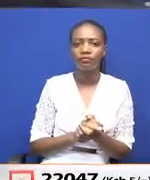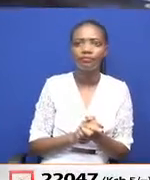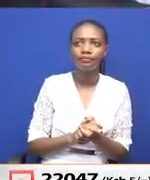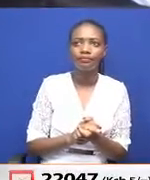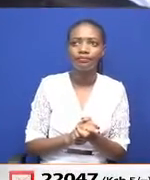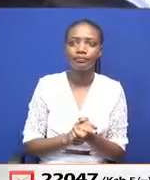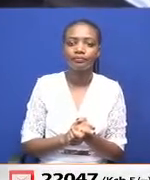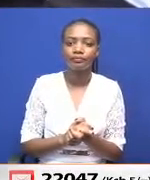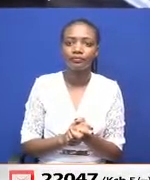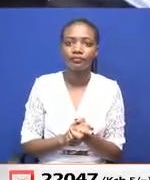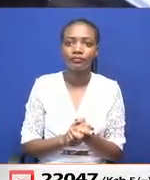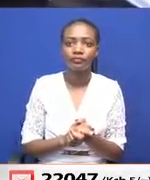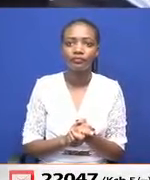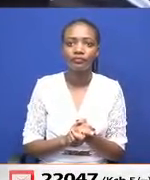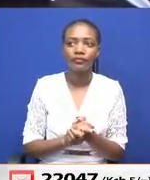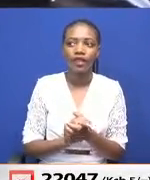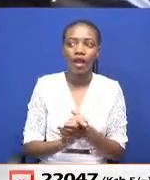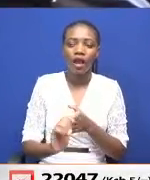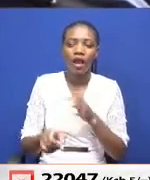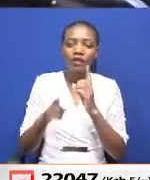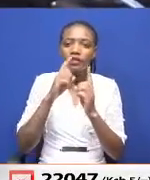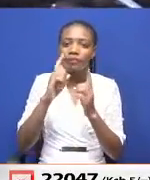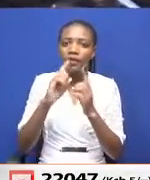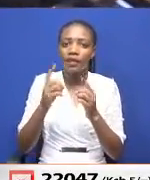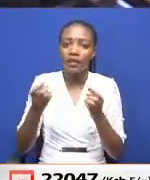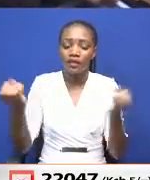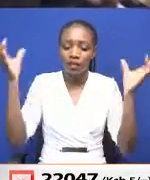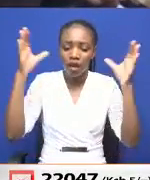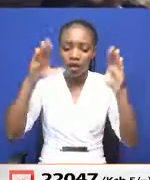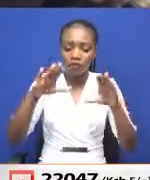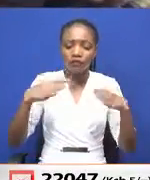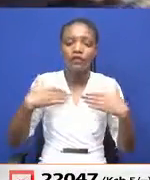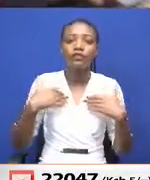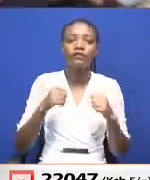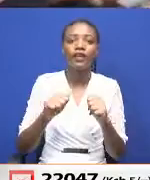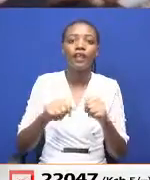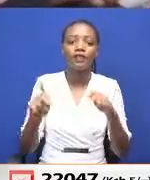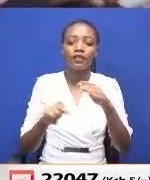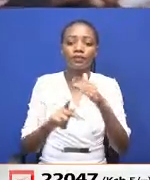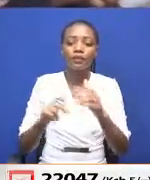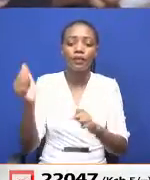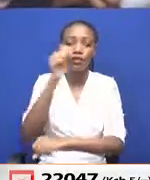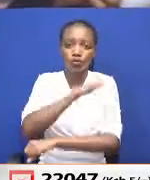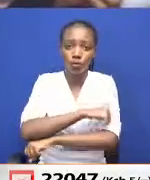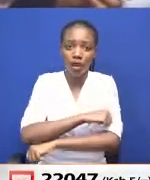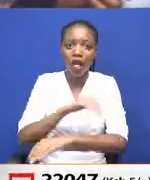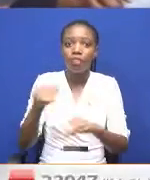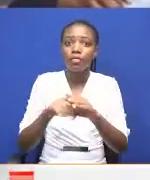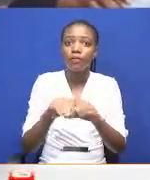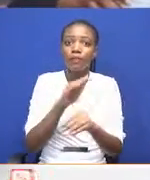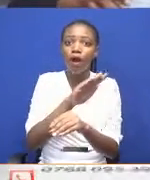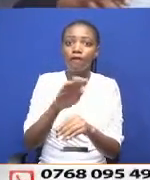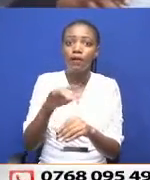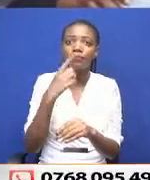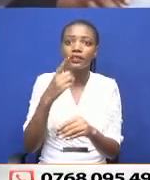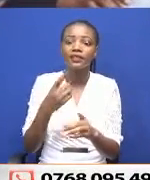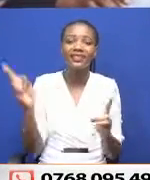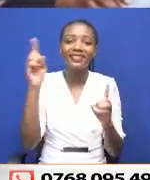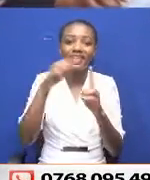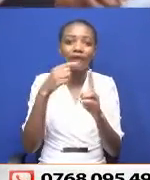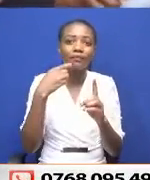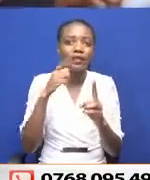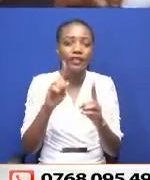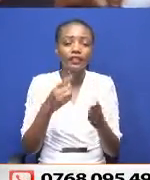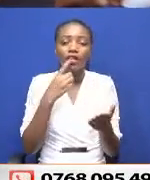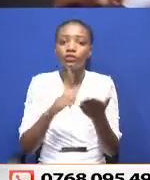Akiongea kwenye hafla ya uzinduzi wa ujenzi wa madarasa 8 kwenye shule ya msingi ya Chesamsi, mbunge huyo amearifu kuwa lengo lake ni kuhakikisha kuwa viwango